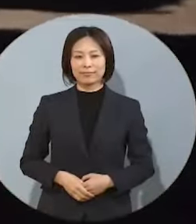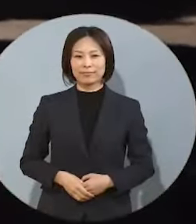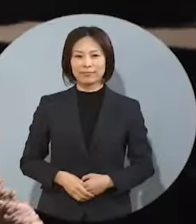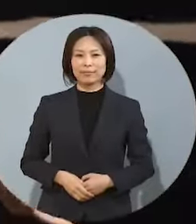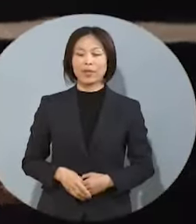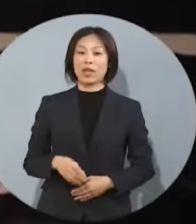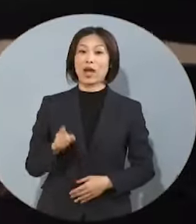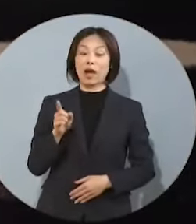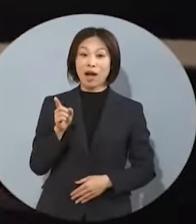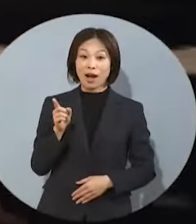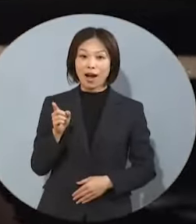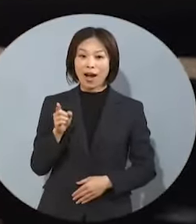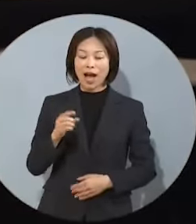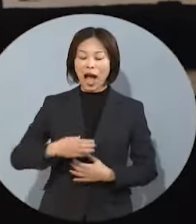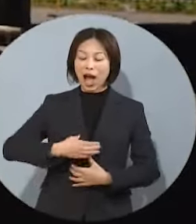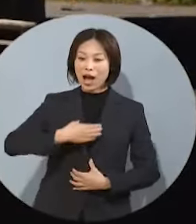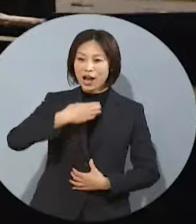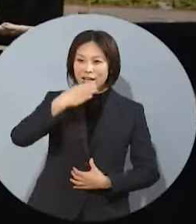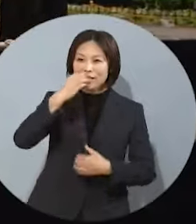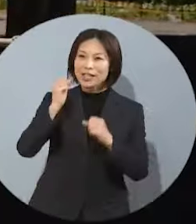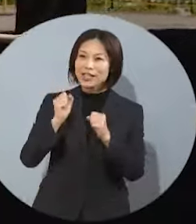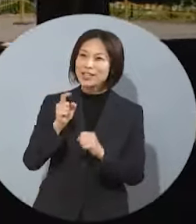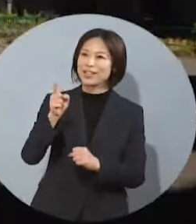あ、キリンだ。